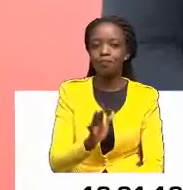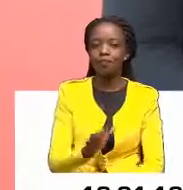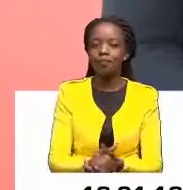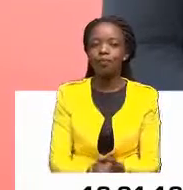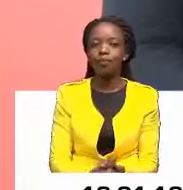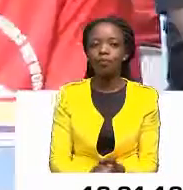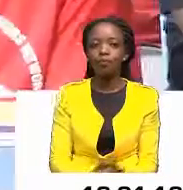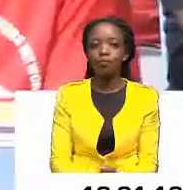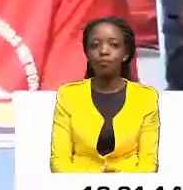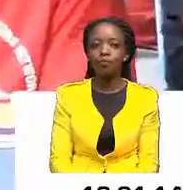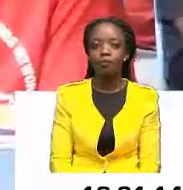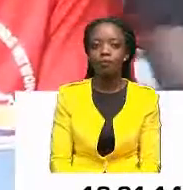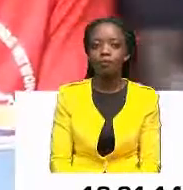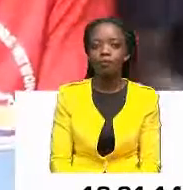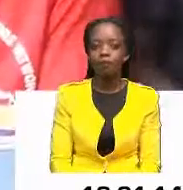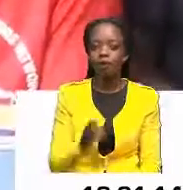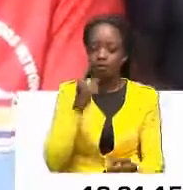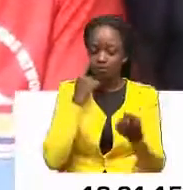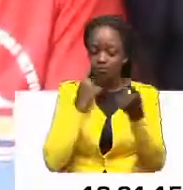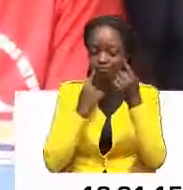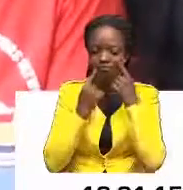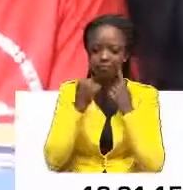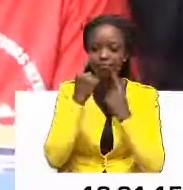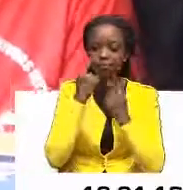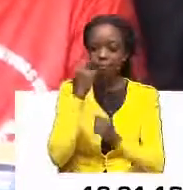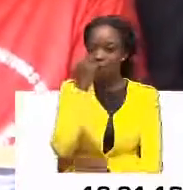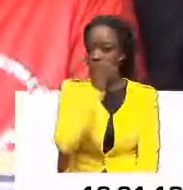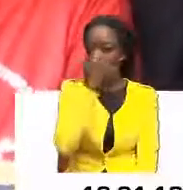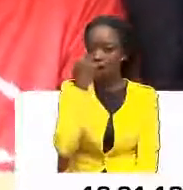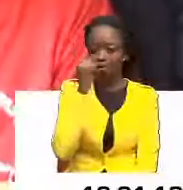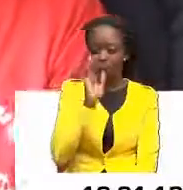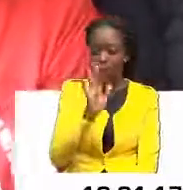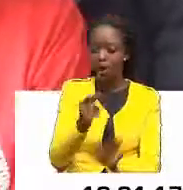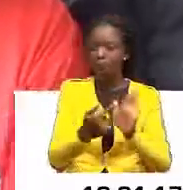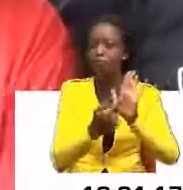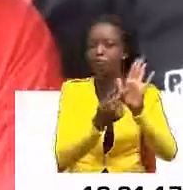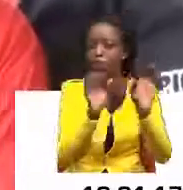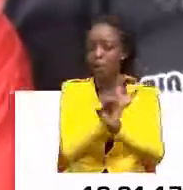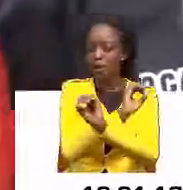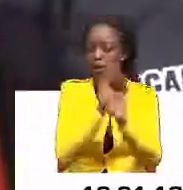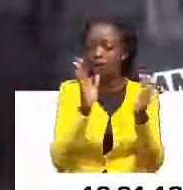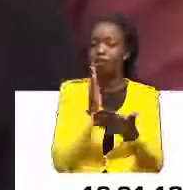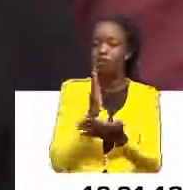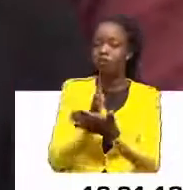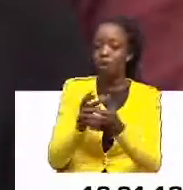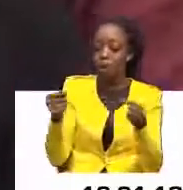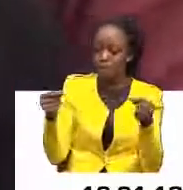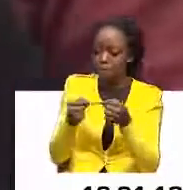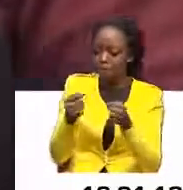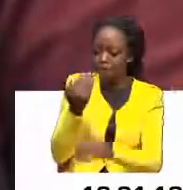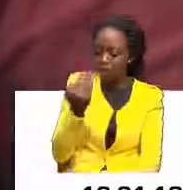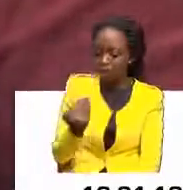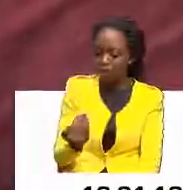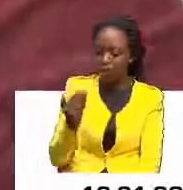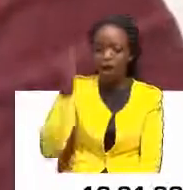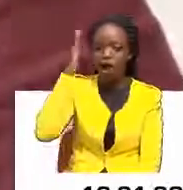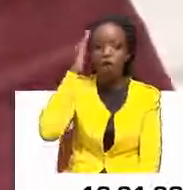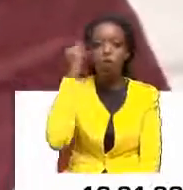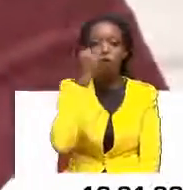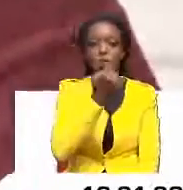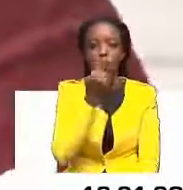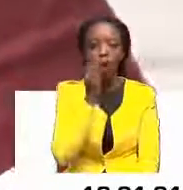anatuarifu zaidi. Machozi yaliyo machoni mwao ni ishara tosha kuwa uchungu wa mwana au juae ni